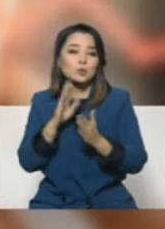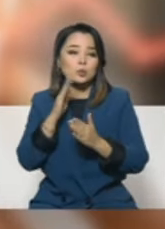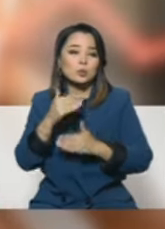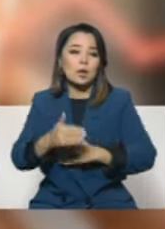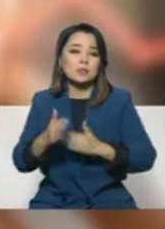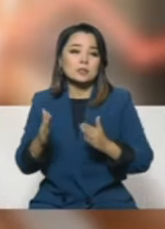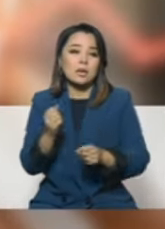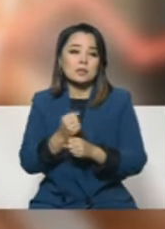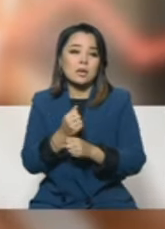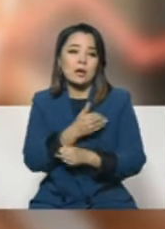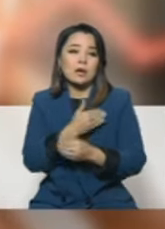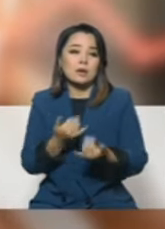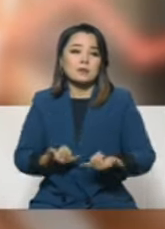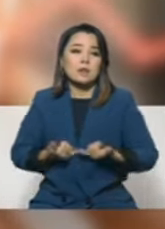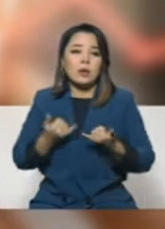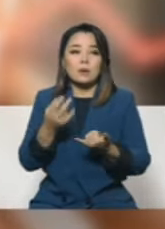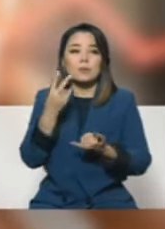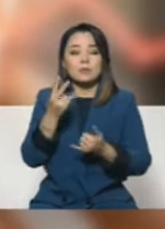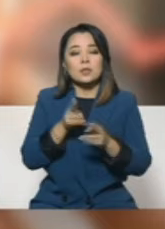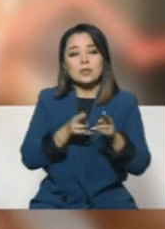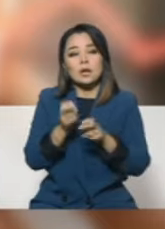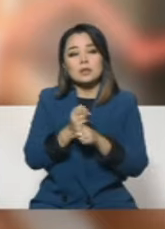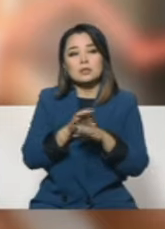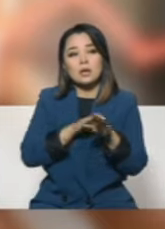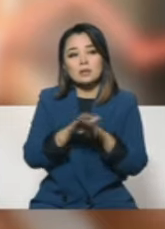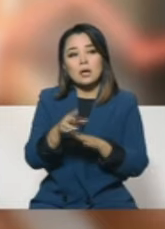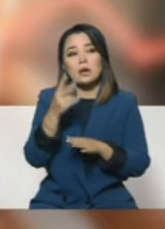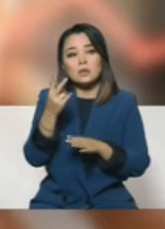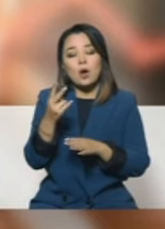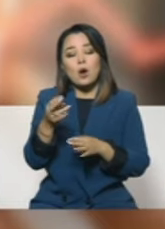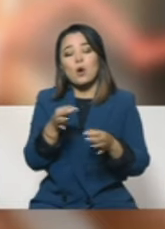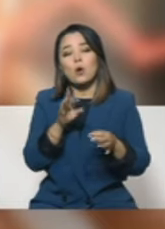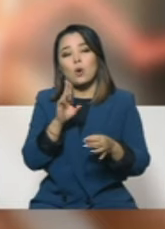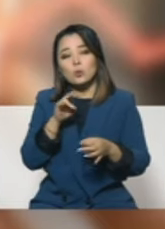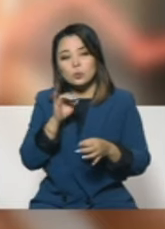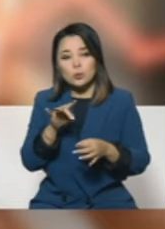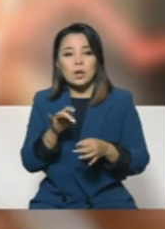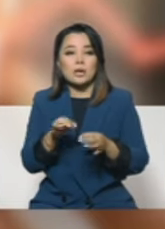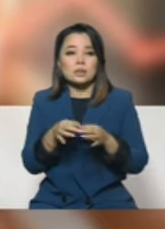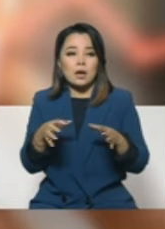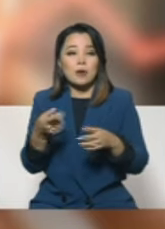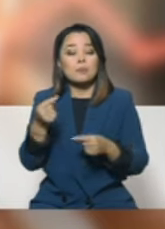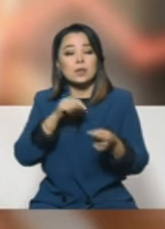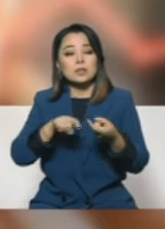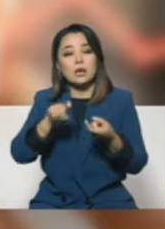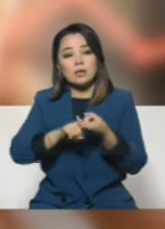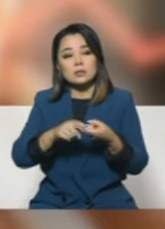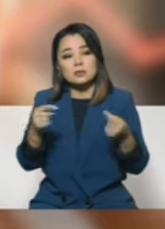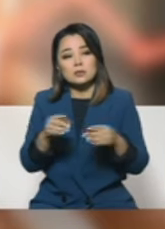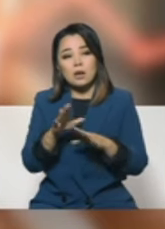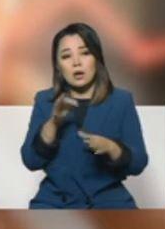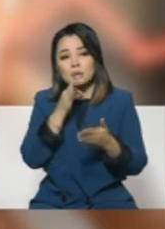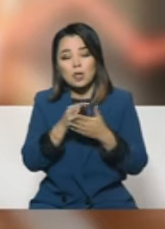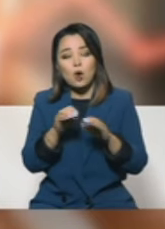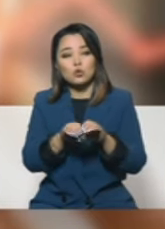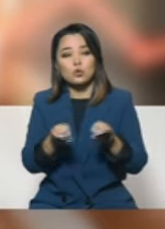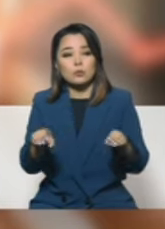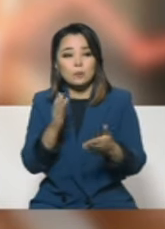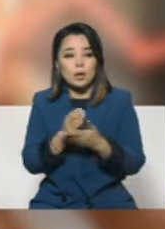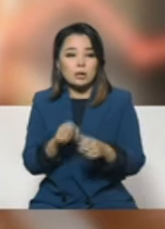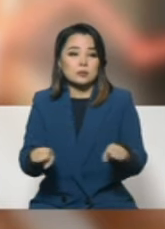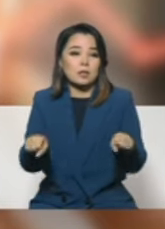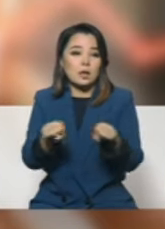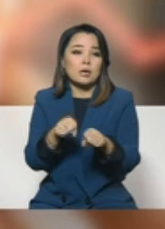реакторын салуға ниетті. Екі тізбекті деп отырғанымыз, екі контурлы, яғни реакторға бір-бірімен жанаспайтын екі құбыр жалғанады.